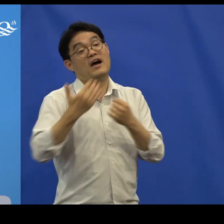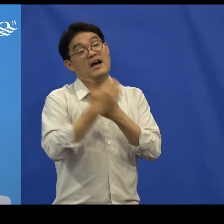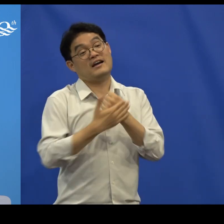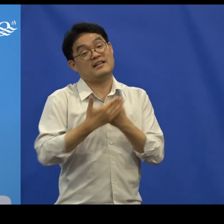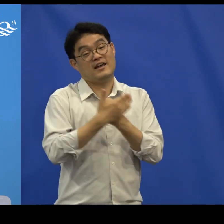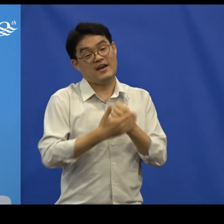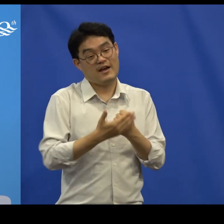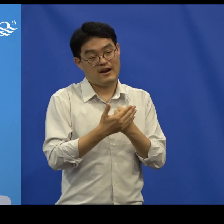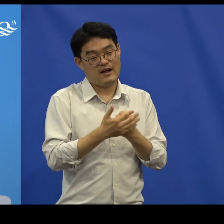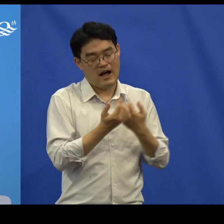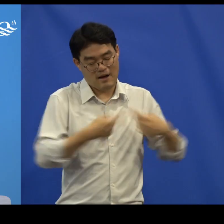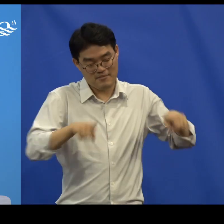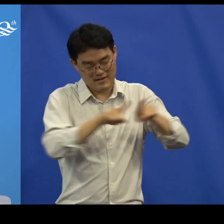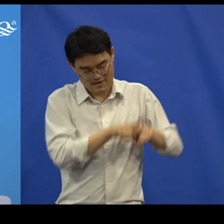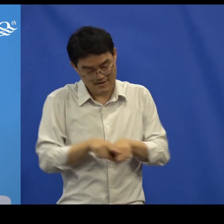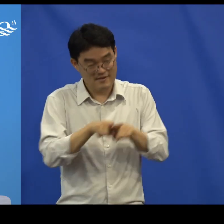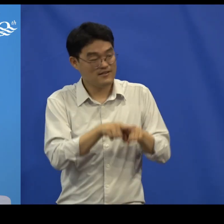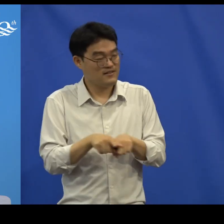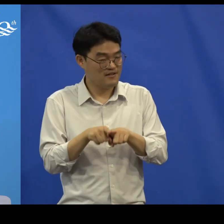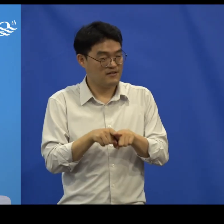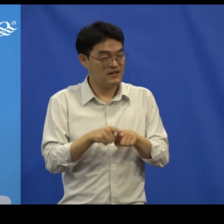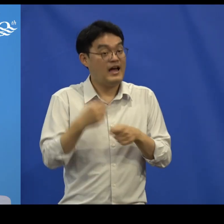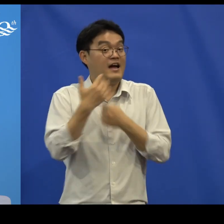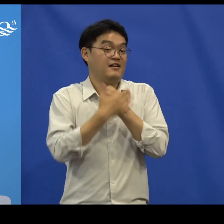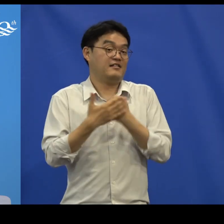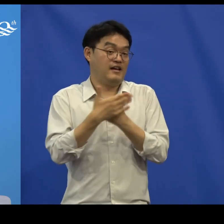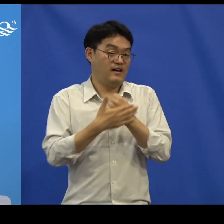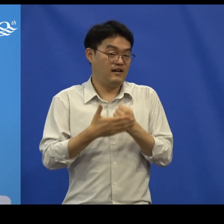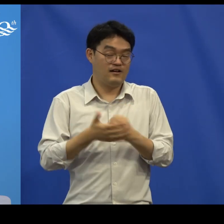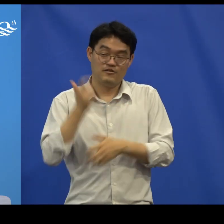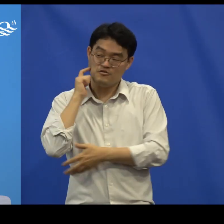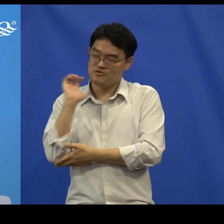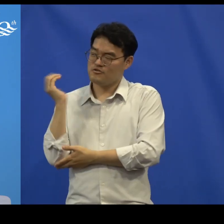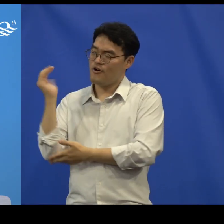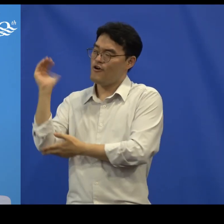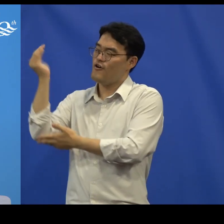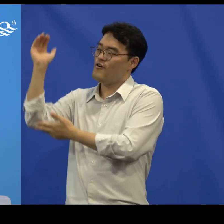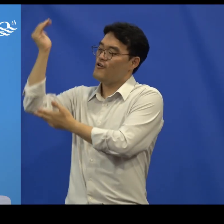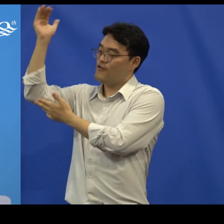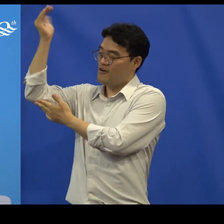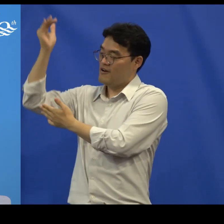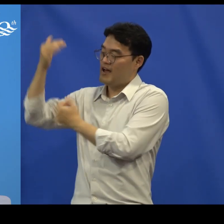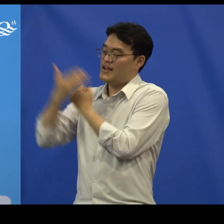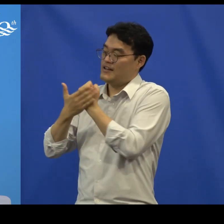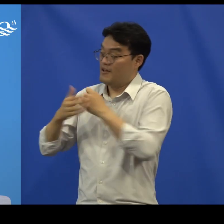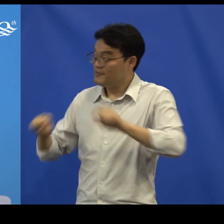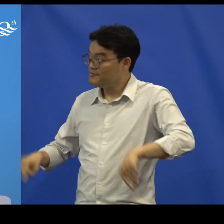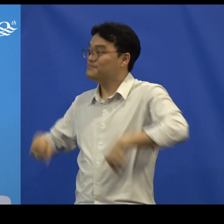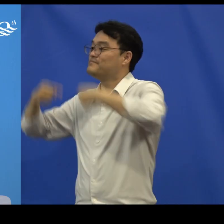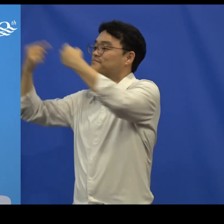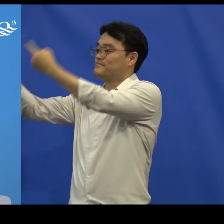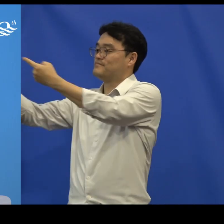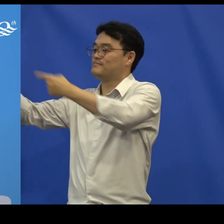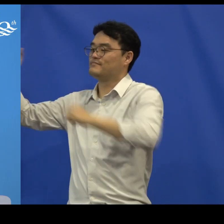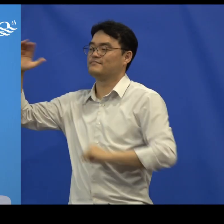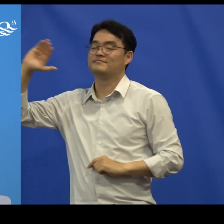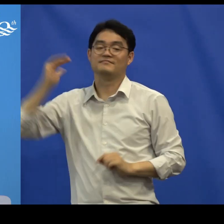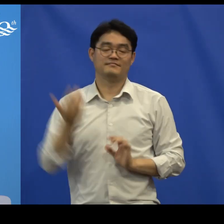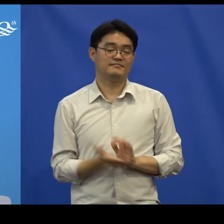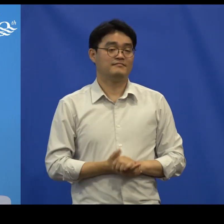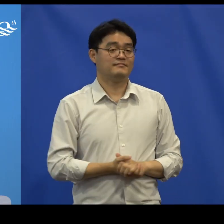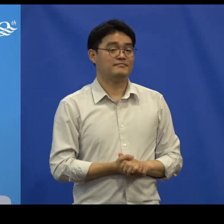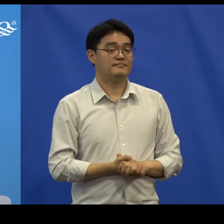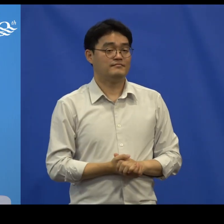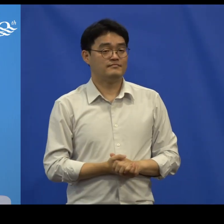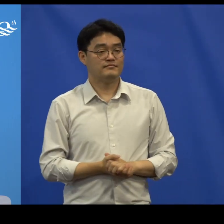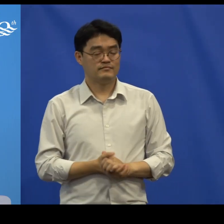주실 것이고, 그 은혜가 우리를 영광의 나라에 흠없게 세워 주실 것입니다. 그래서 이